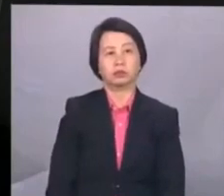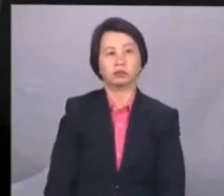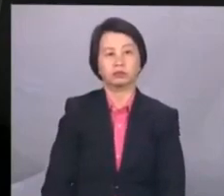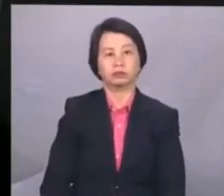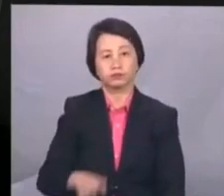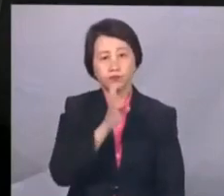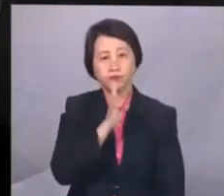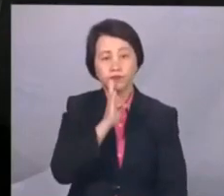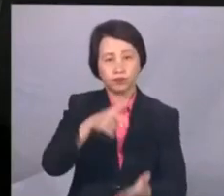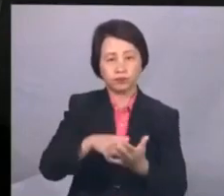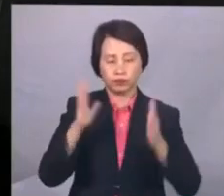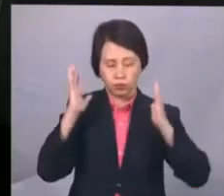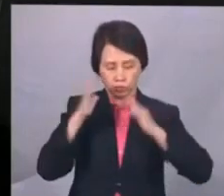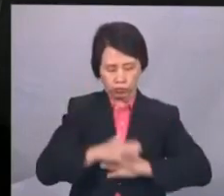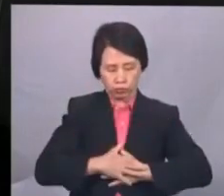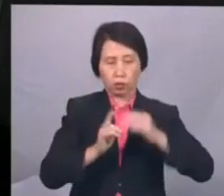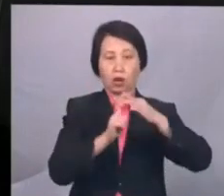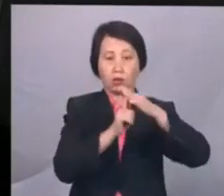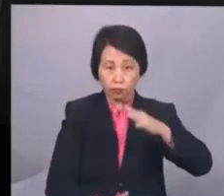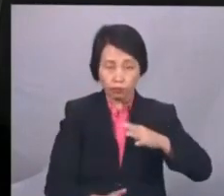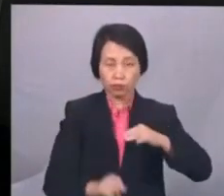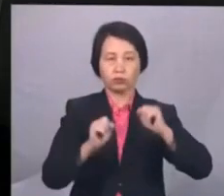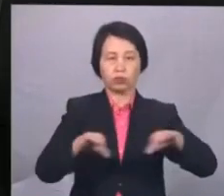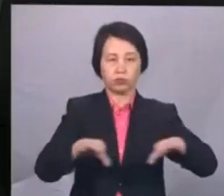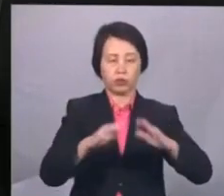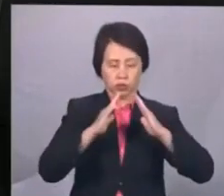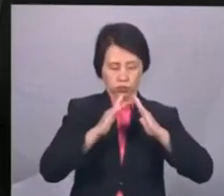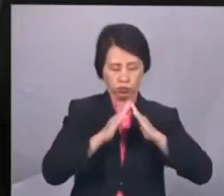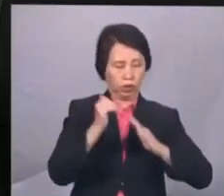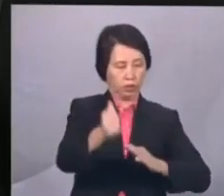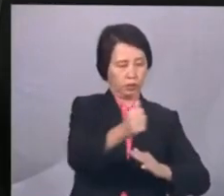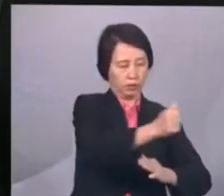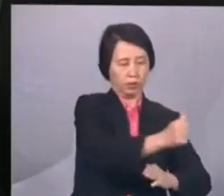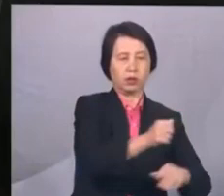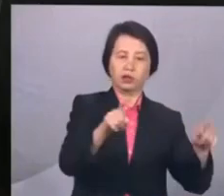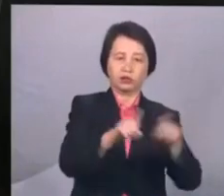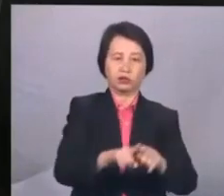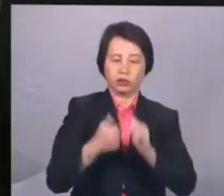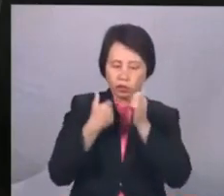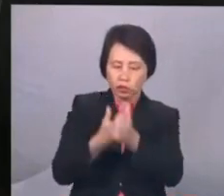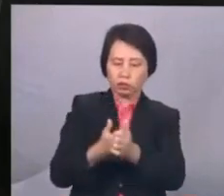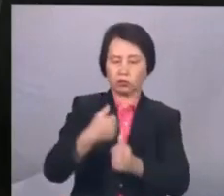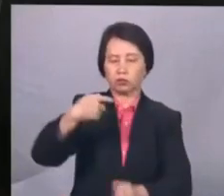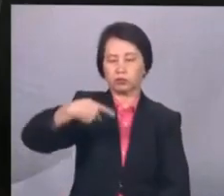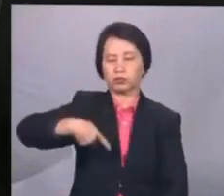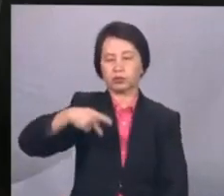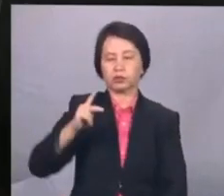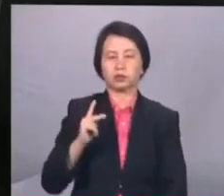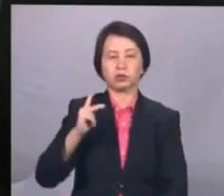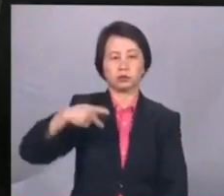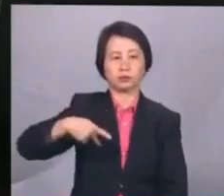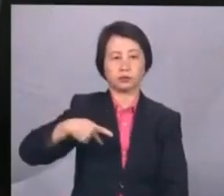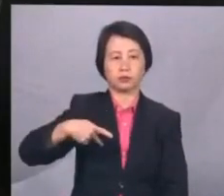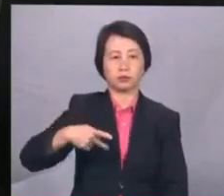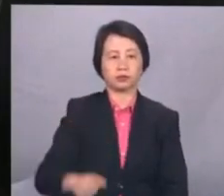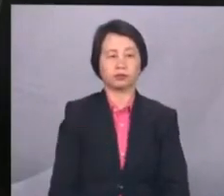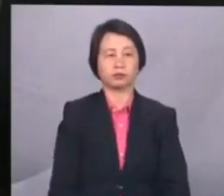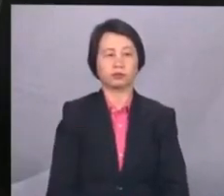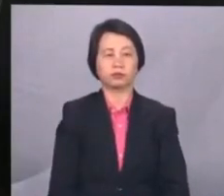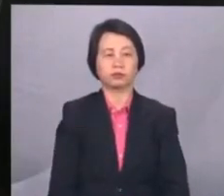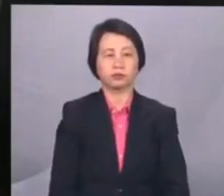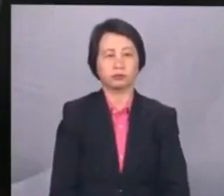menurutnya salat jenazah kayak boleh dilakukan dirumah masing-masing sebagai mematuhi perintah kawanan pergerakan yang